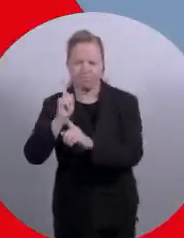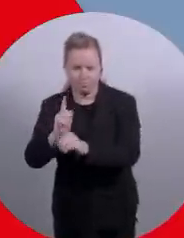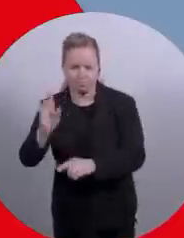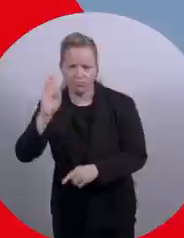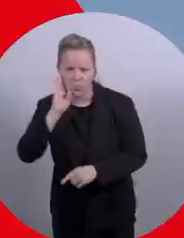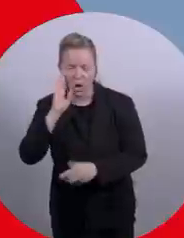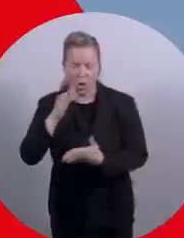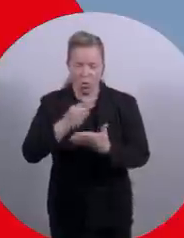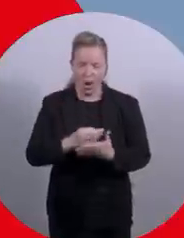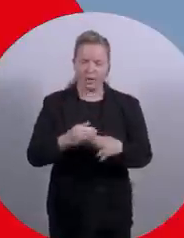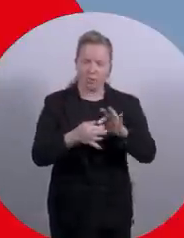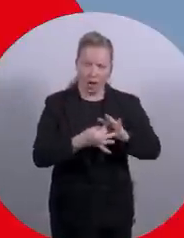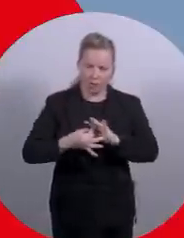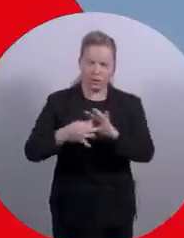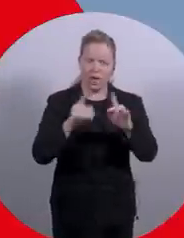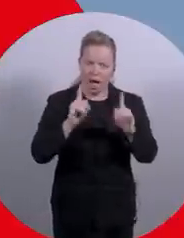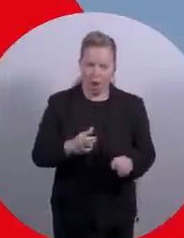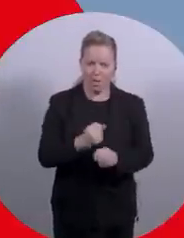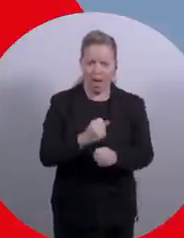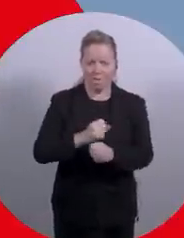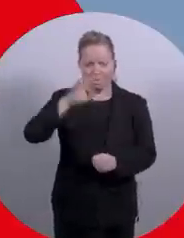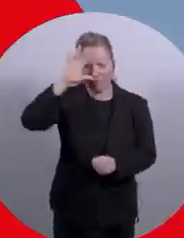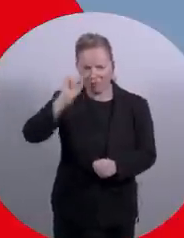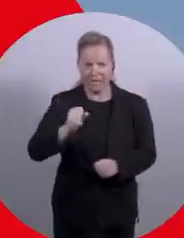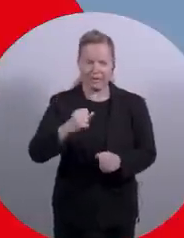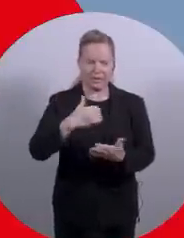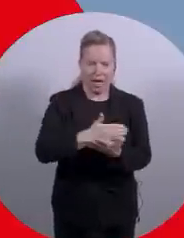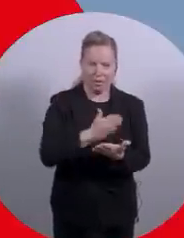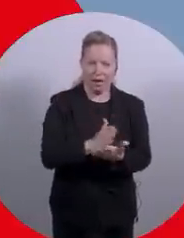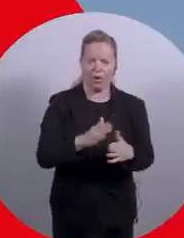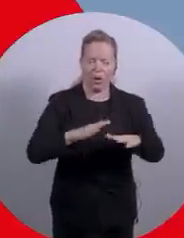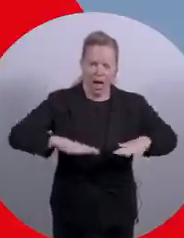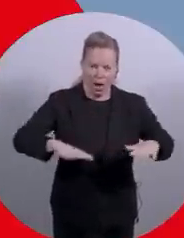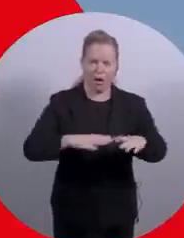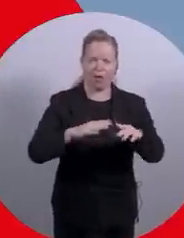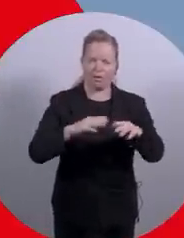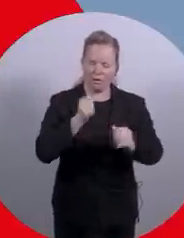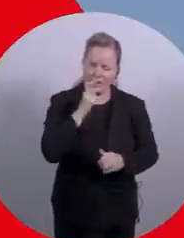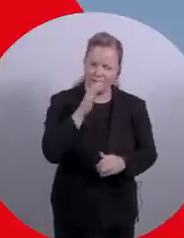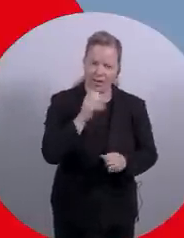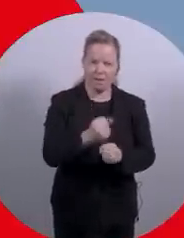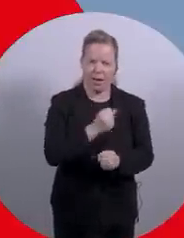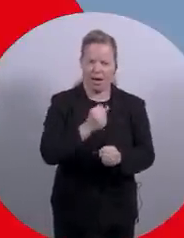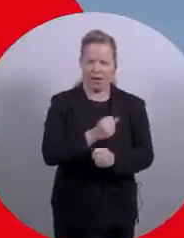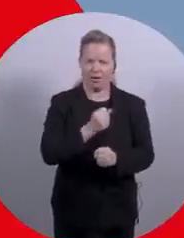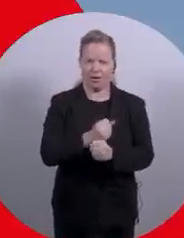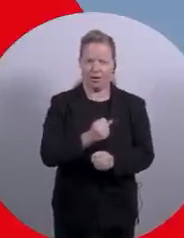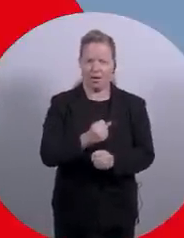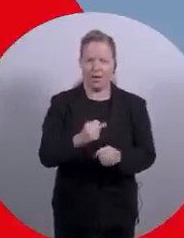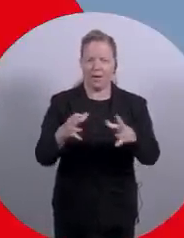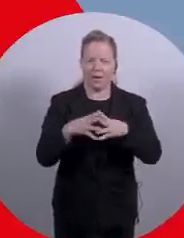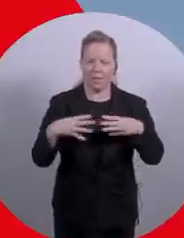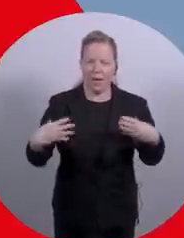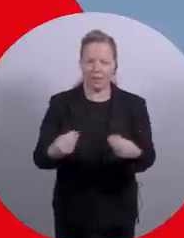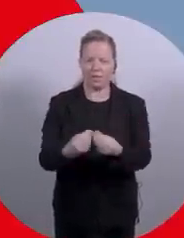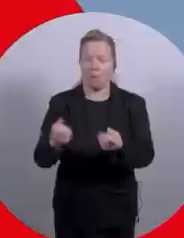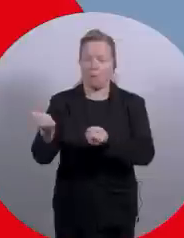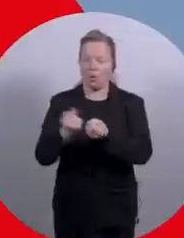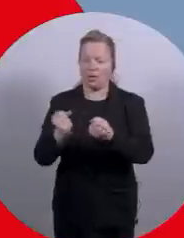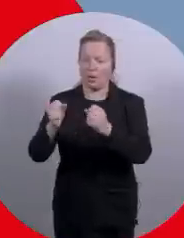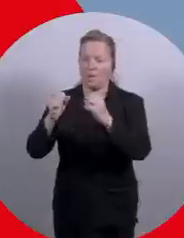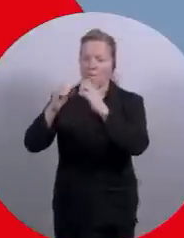den ortsorganisationen und Bezirken tagtäglich machen lassen wir gemeinsam den politikblasen die Luft